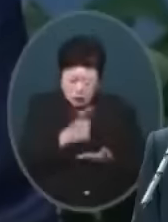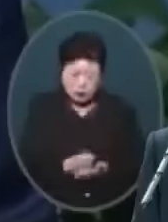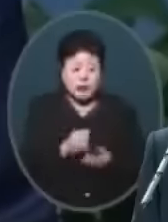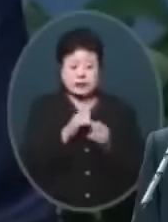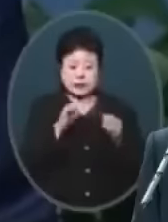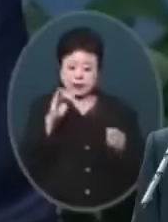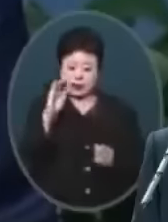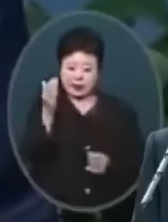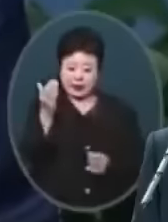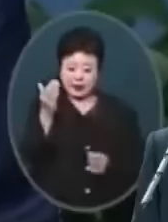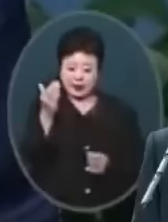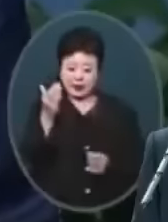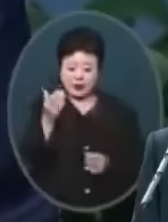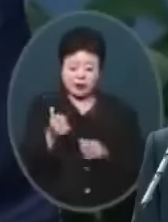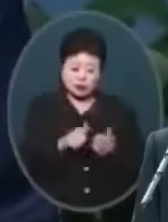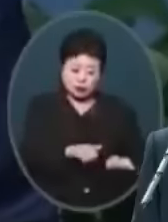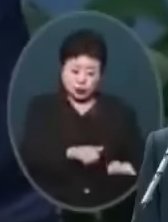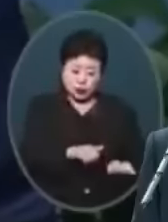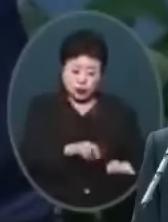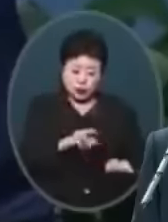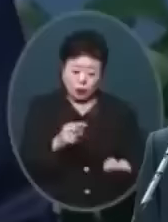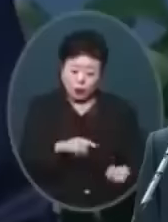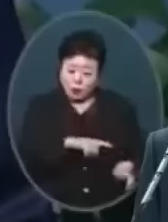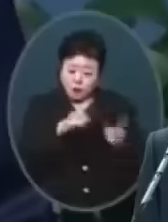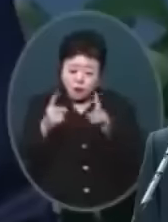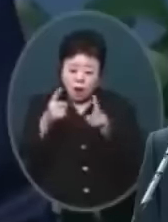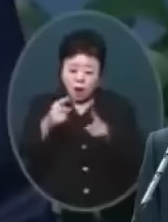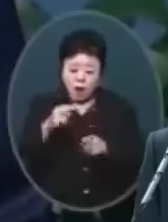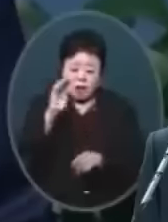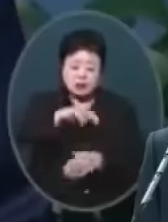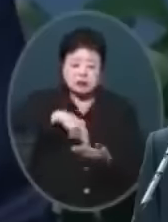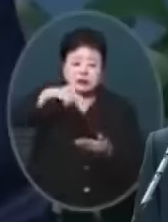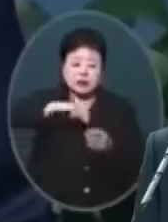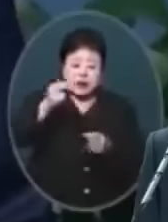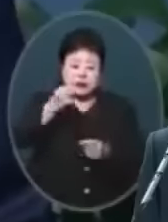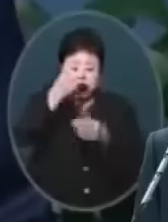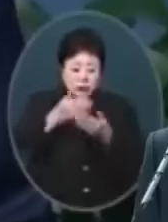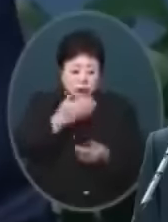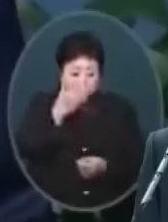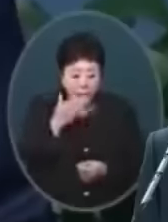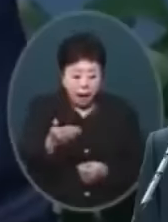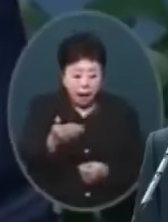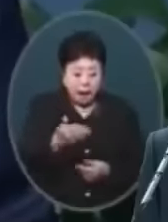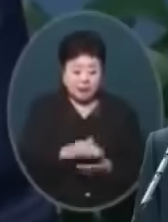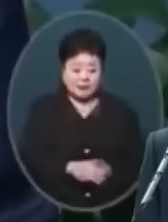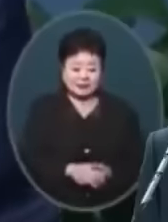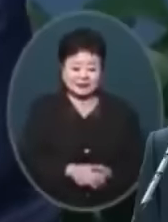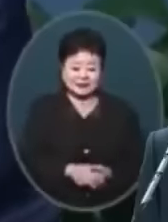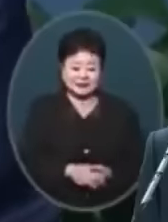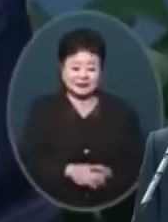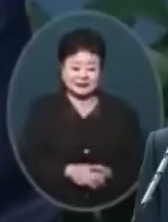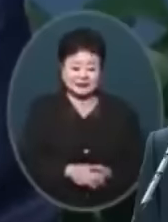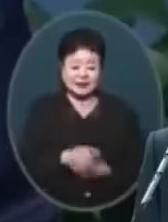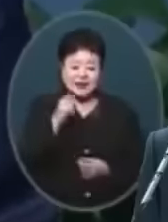사람이다. 죽더라도 부활 성천 영생을 얻는다.